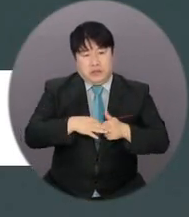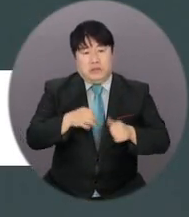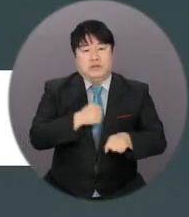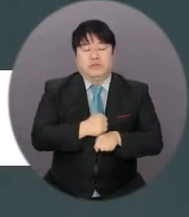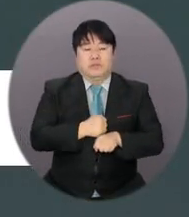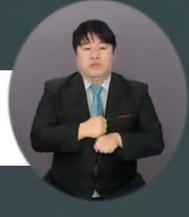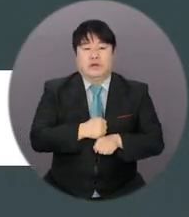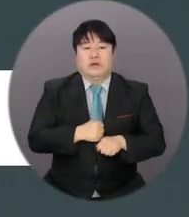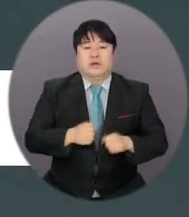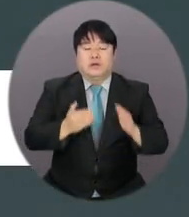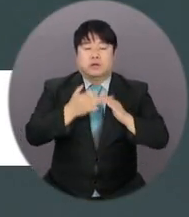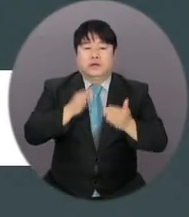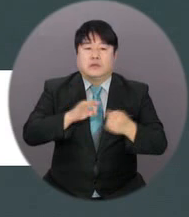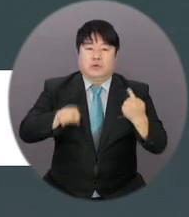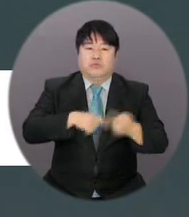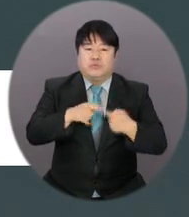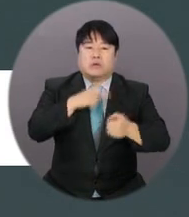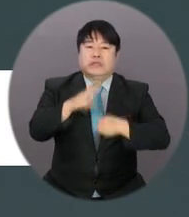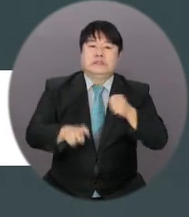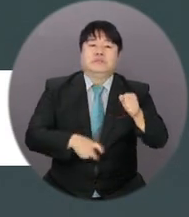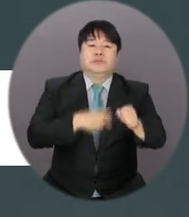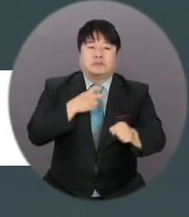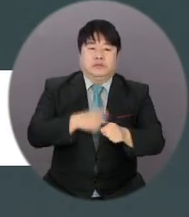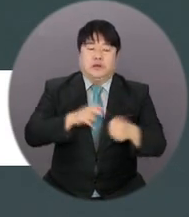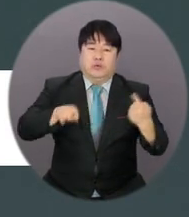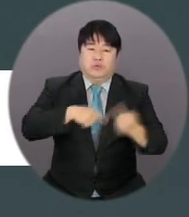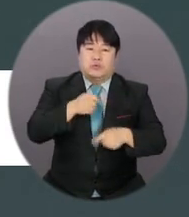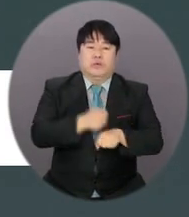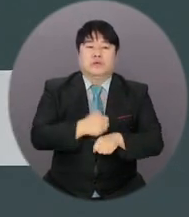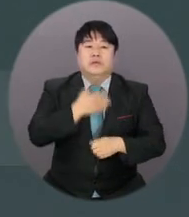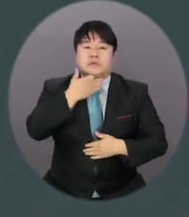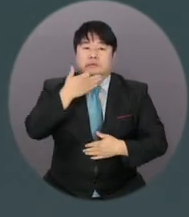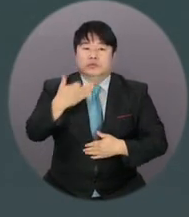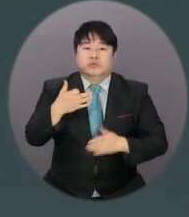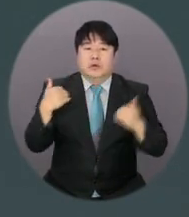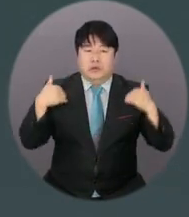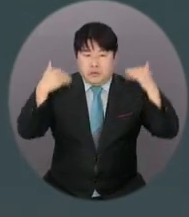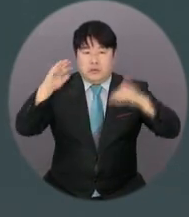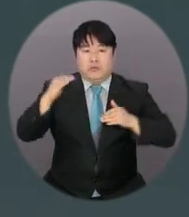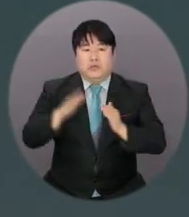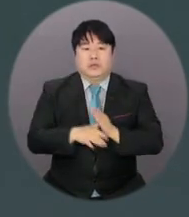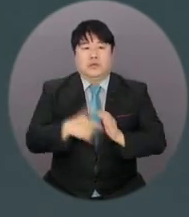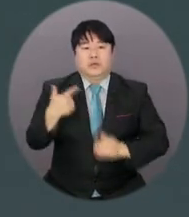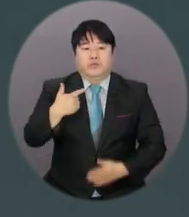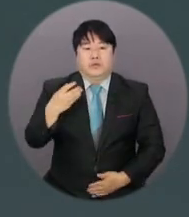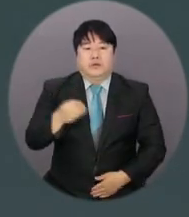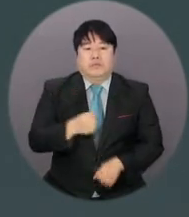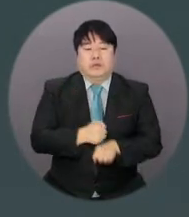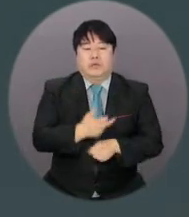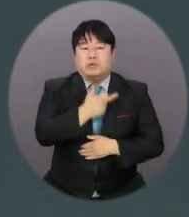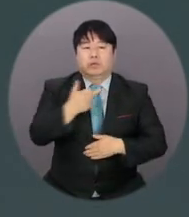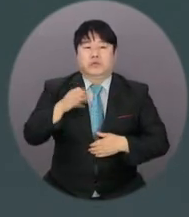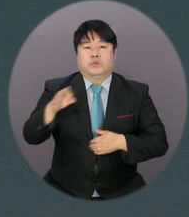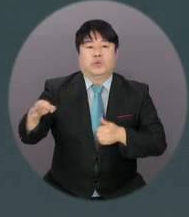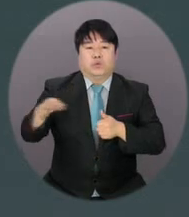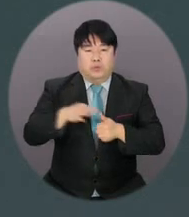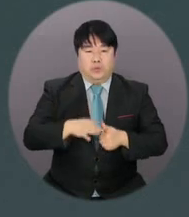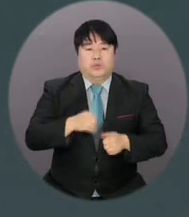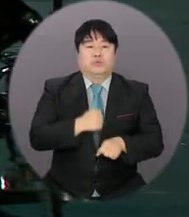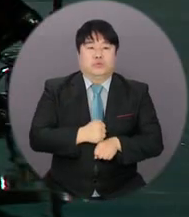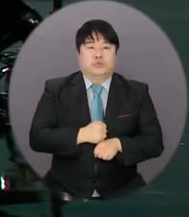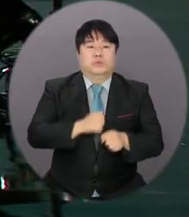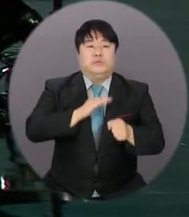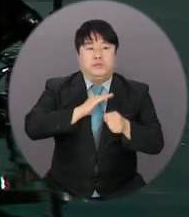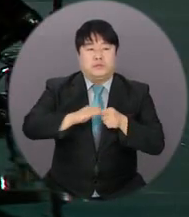자산운용사 에서 한 20년 정도 응용을 해서 이 아이가 만 19세 성령이 될 때 6천만 목돈을 제법 외전 제도